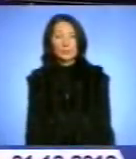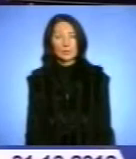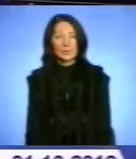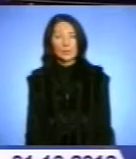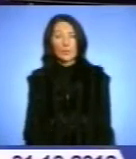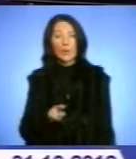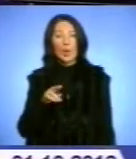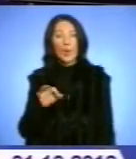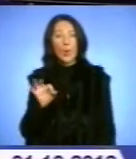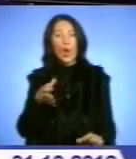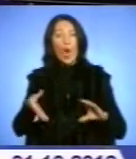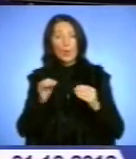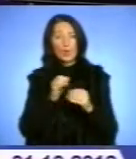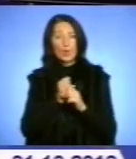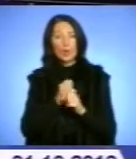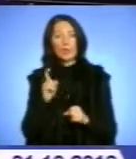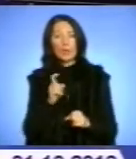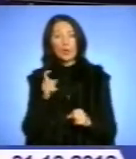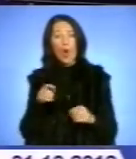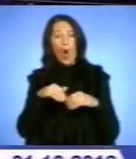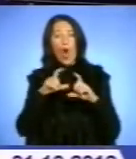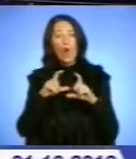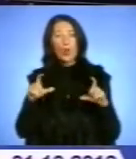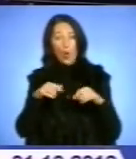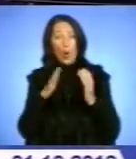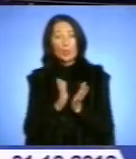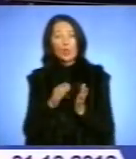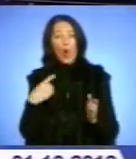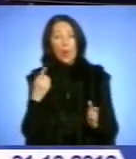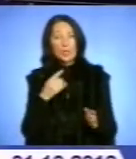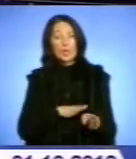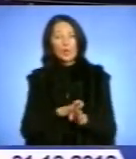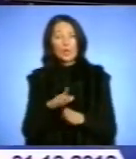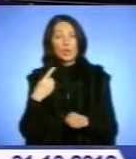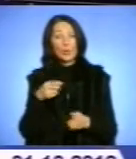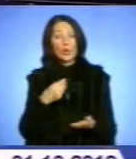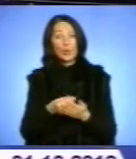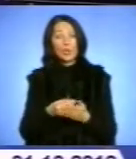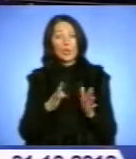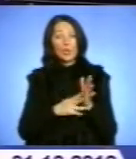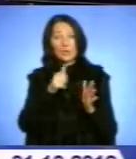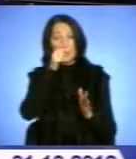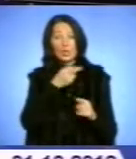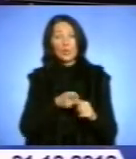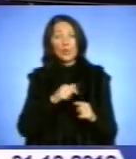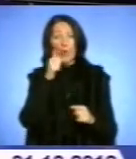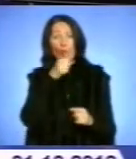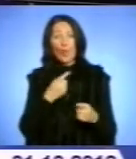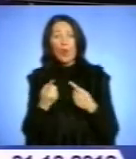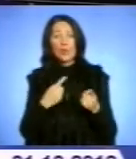Про підсумки роботи господарського комплексу області та виконання обласного бюджету за 9 місяців поточного року йшлося на